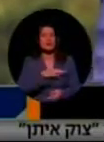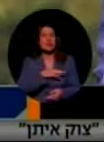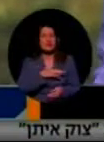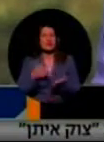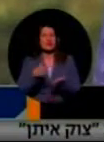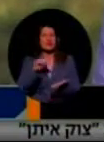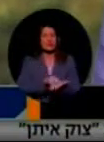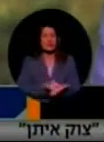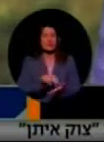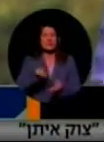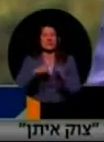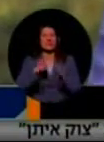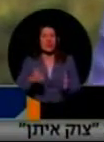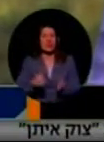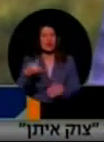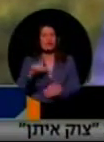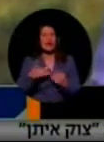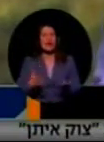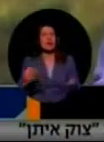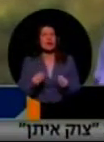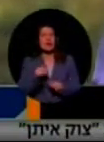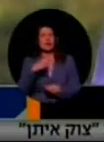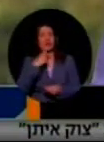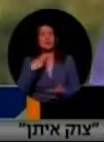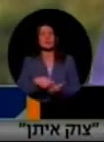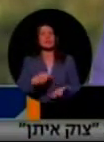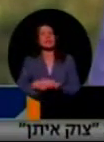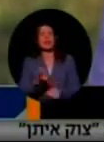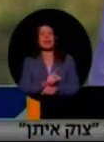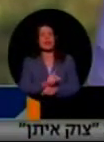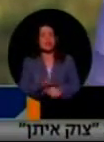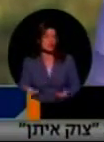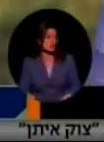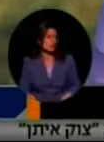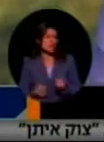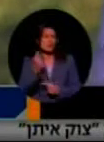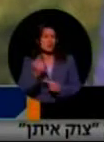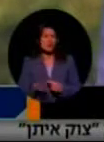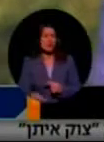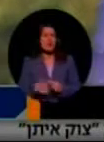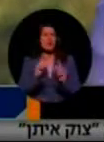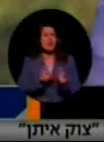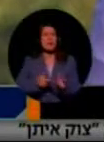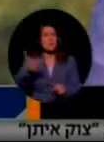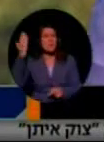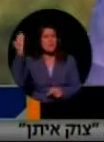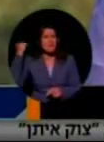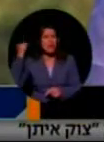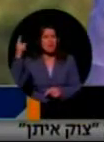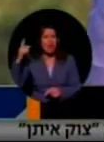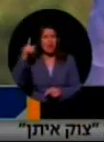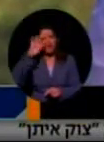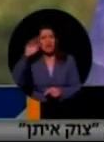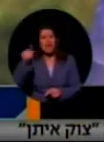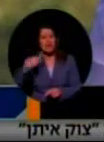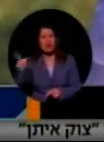תוכנית? יכולה לסייע בקרנות, אבל אין דבר כזה שיש פיצוי אוטומטי. במלחמת המפרץ, כל תל אביב וכל המשק הושבת,